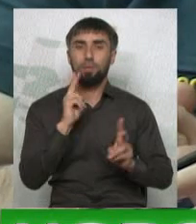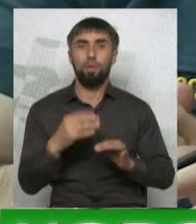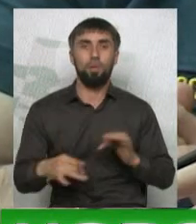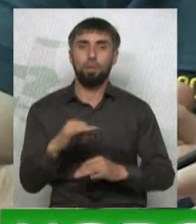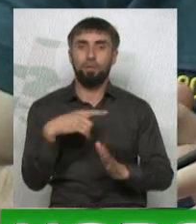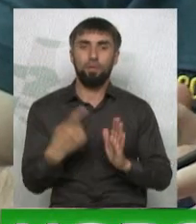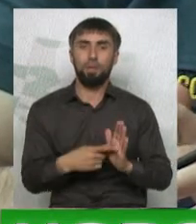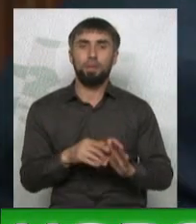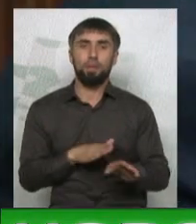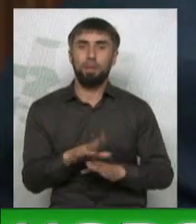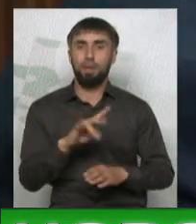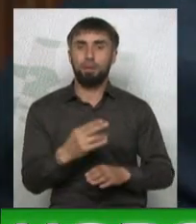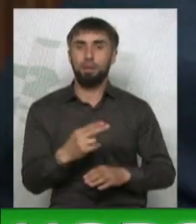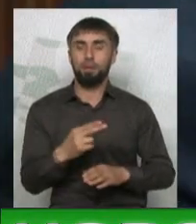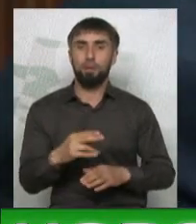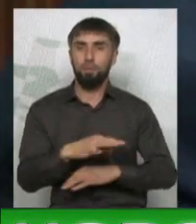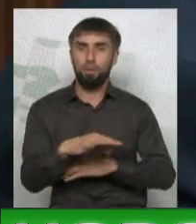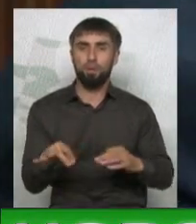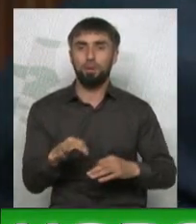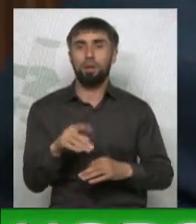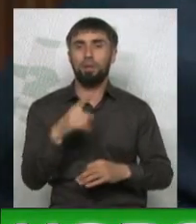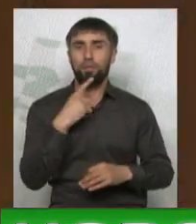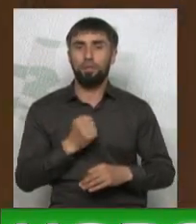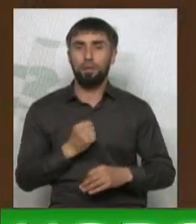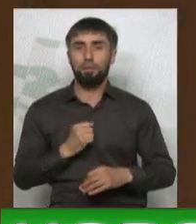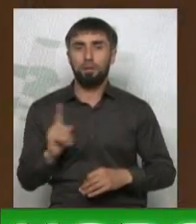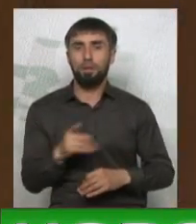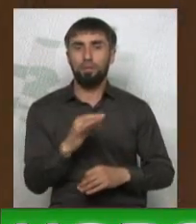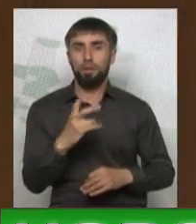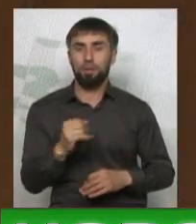обсудили вопросы реализации национальных проектов, ход весенней призывной